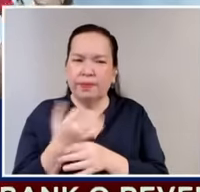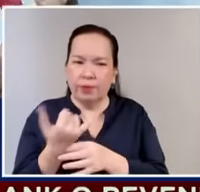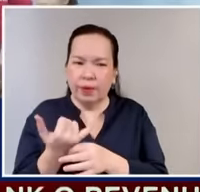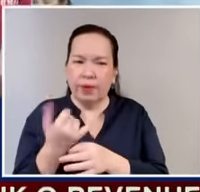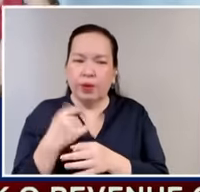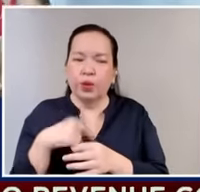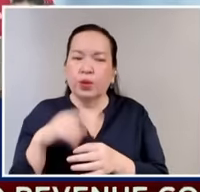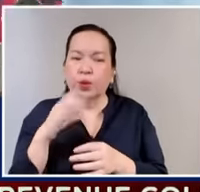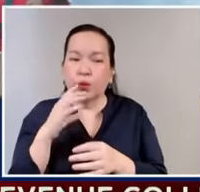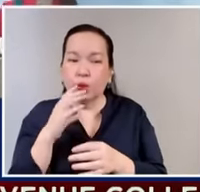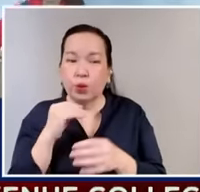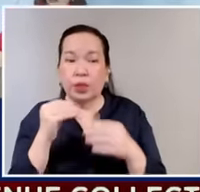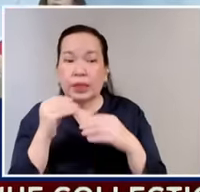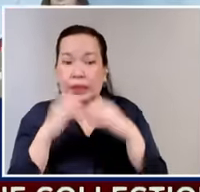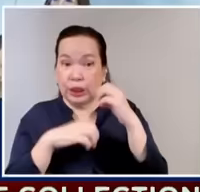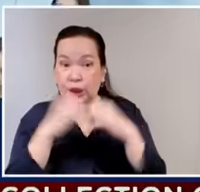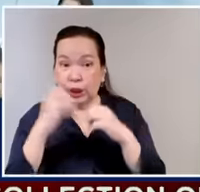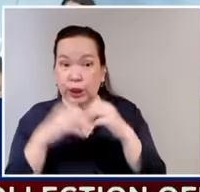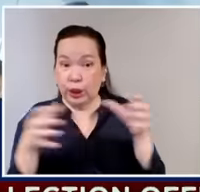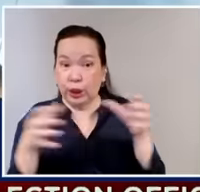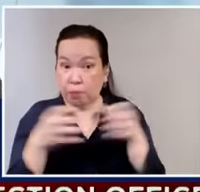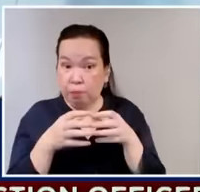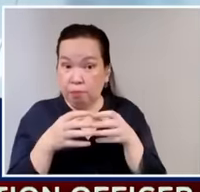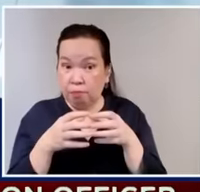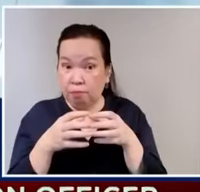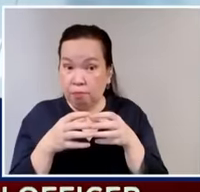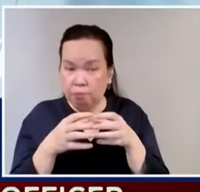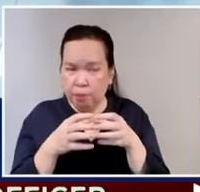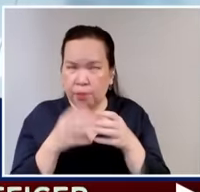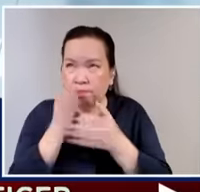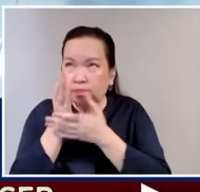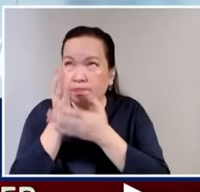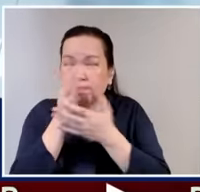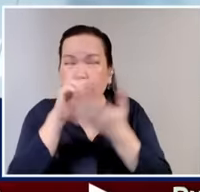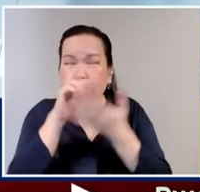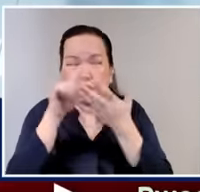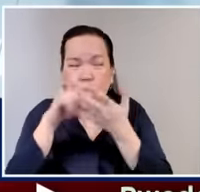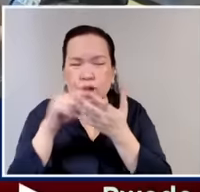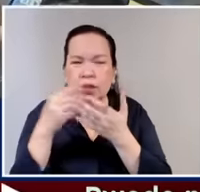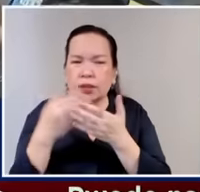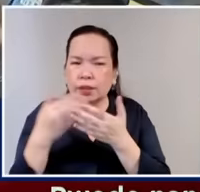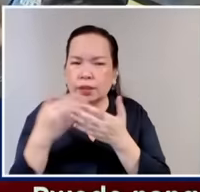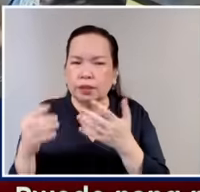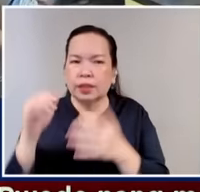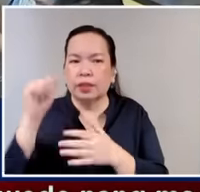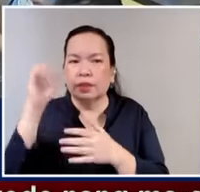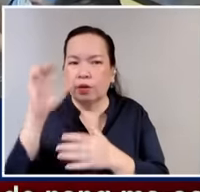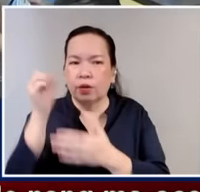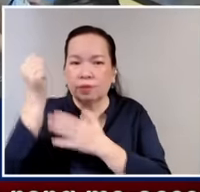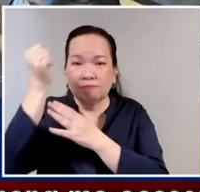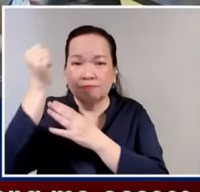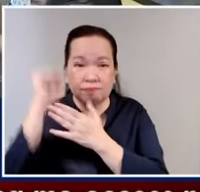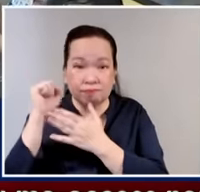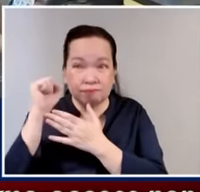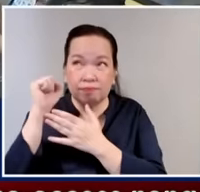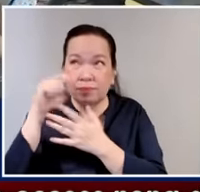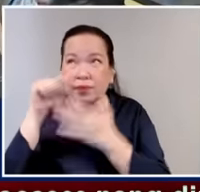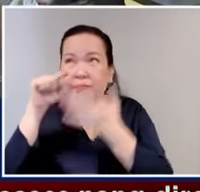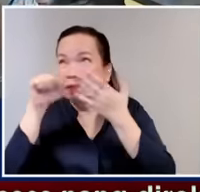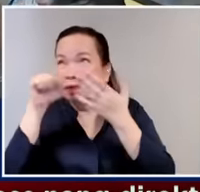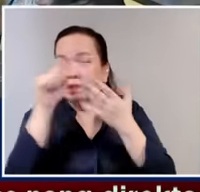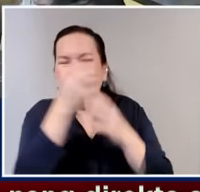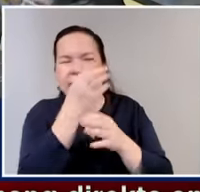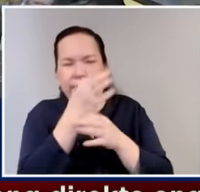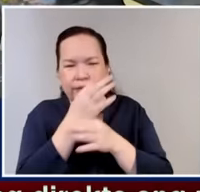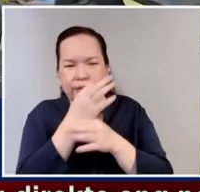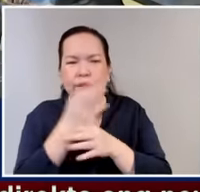na ng mga engineering team ang lahat ng mga equipment at mga aircon circuit breaker para maayos at ma-improve kahit papaano